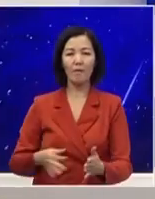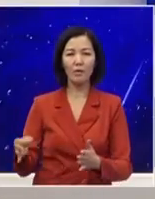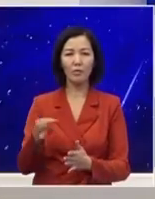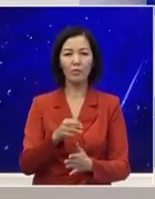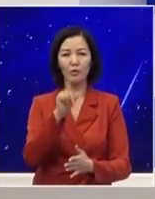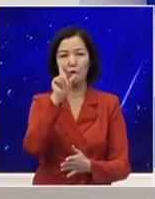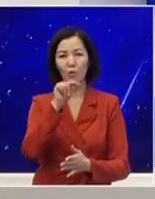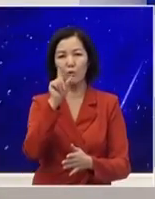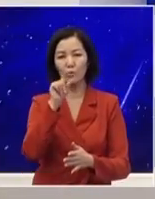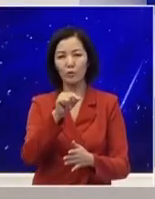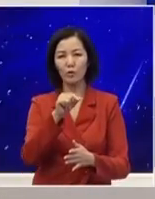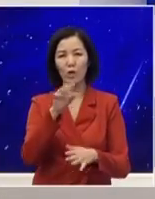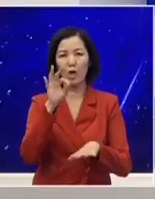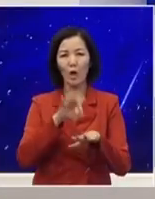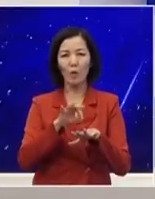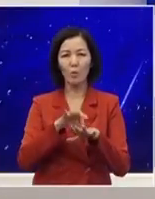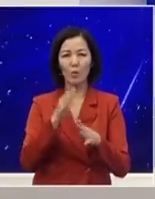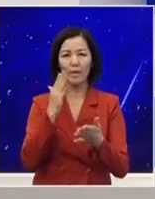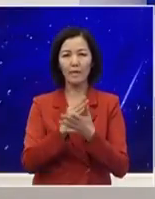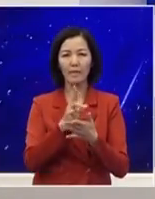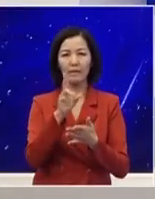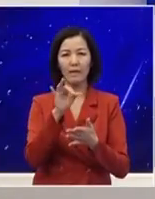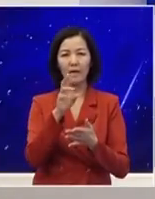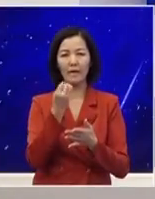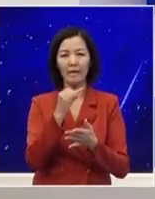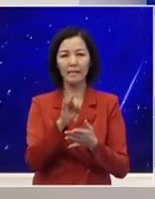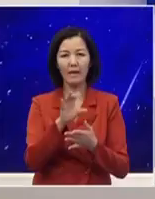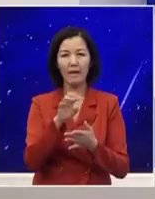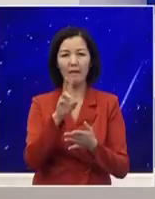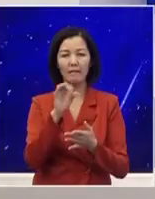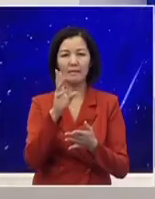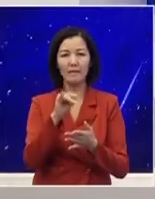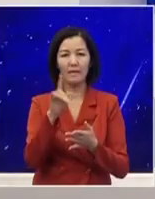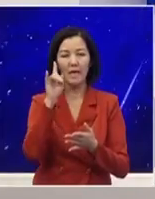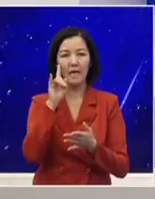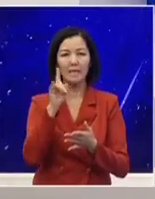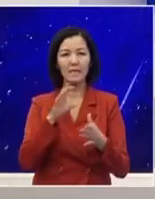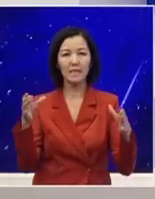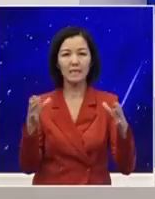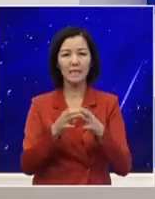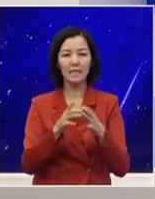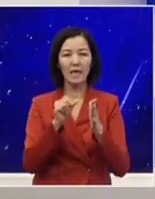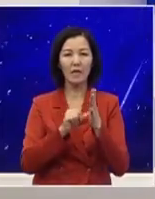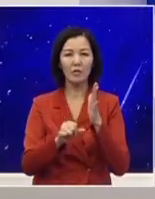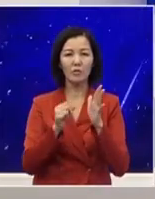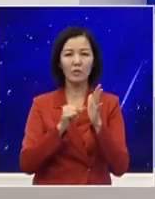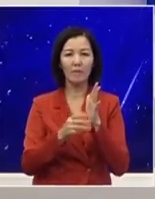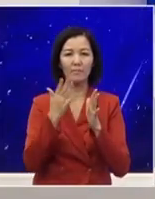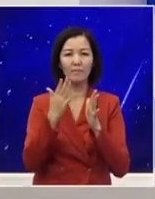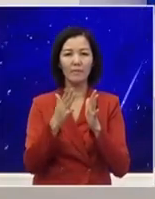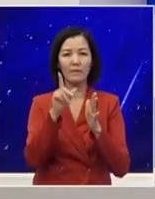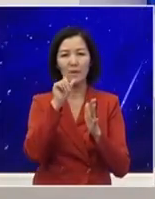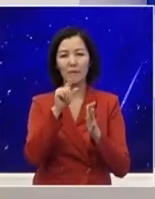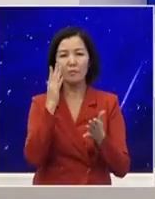Алматы облысында құс тұмауы анықталды. Қарасай ауданындағы Алсат Қазақстан серіктестік фабрикасында 665 мың құс бар,